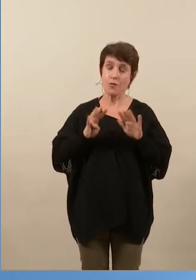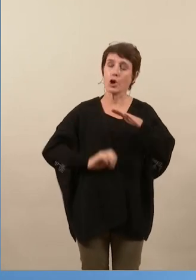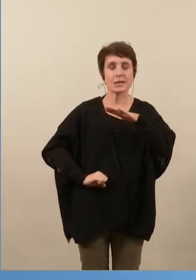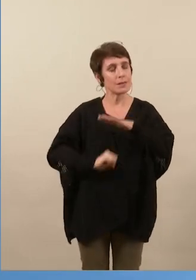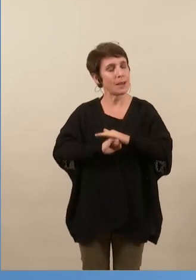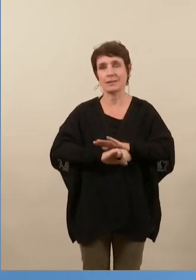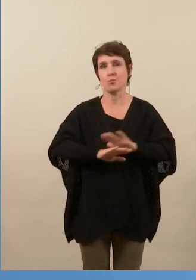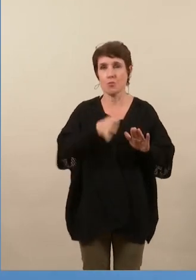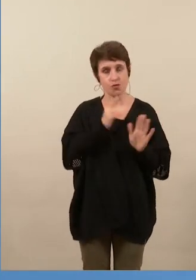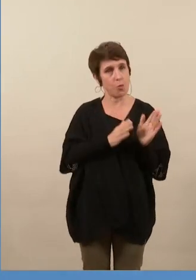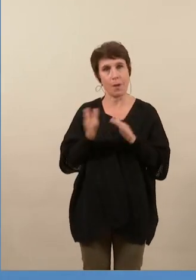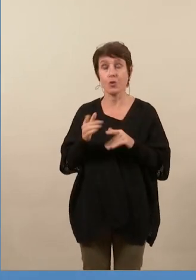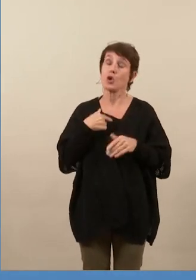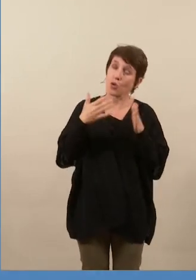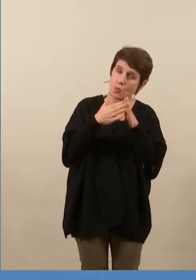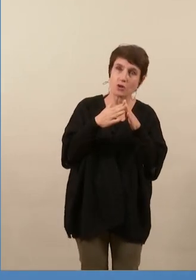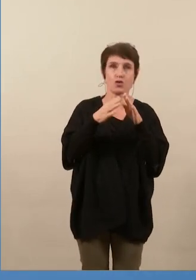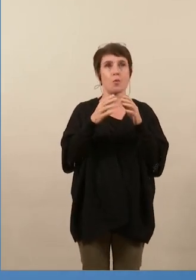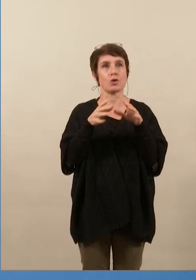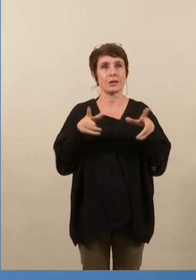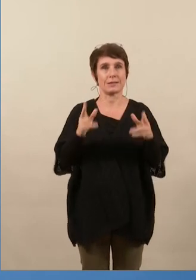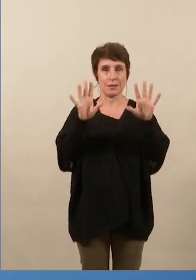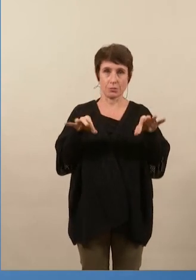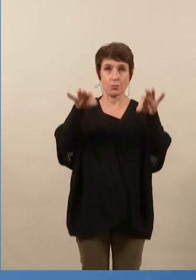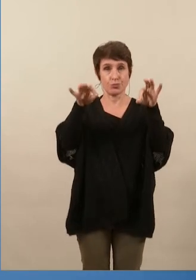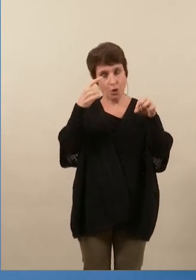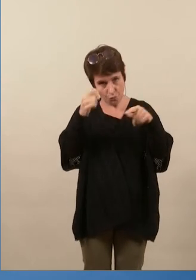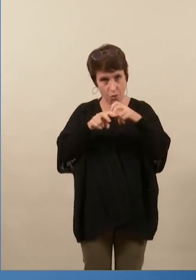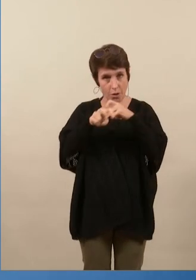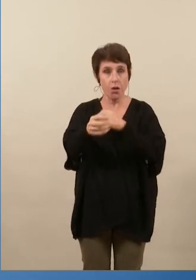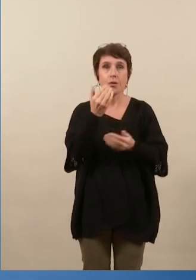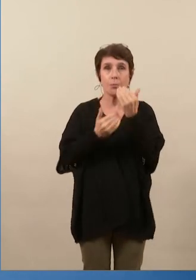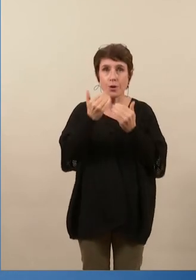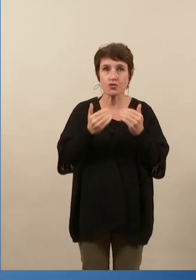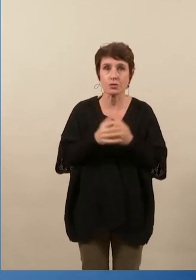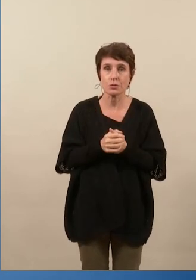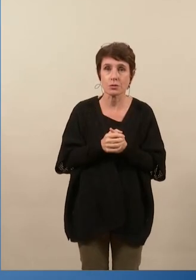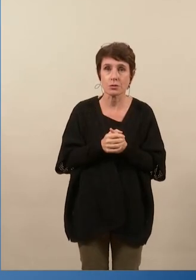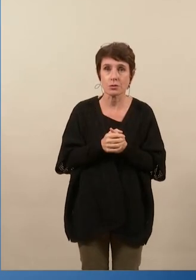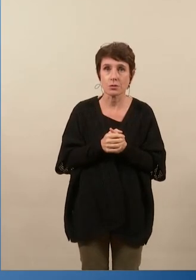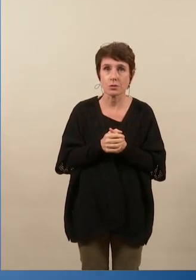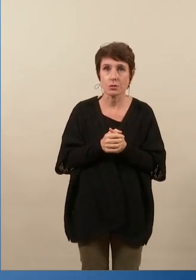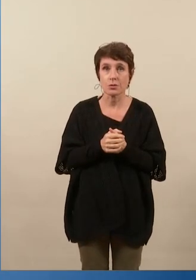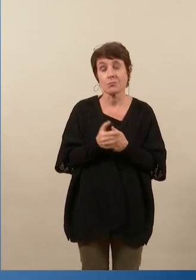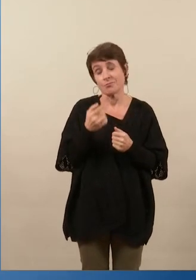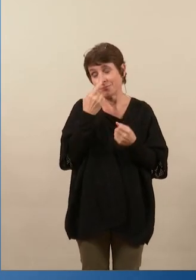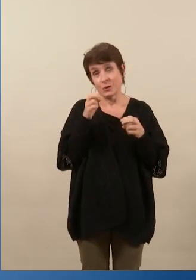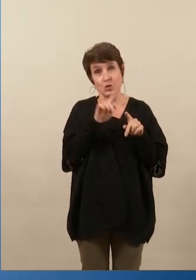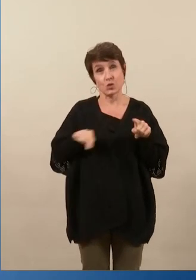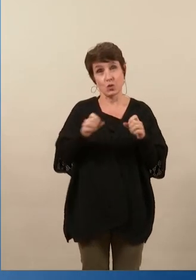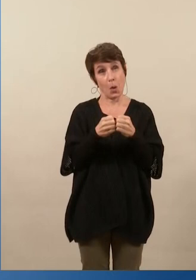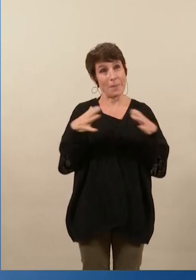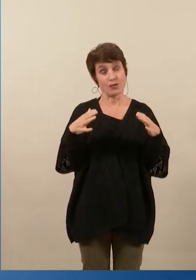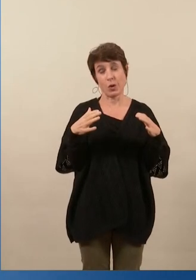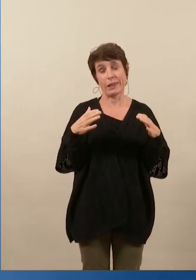maximum donc je demande une suspension de séance pour queon puisse aller dîner s'il vous plaîtag vous la foule à vos côtés évidemment puisque tout le